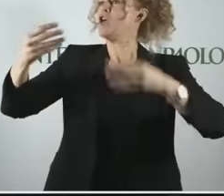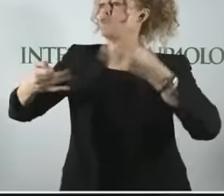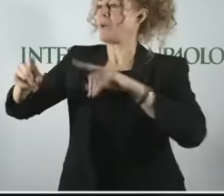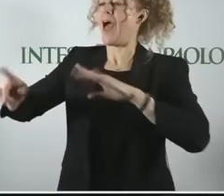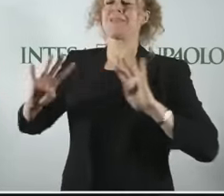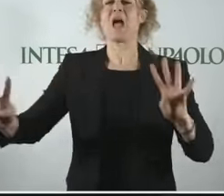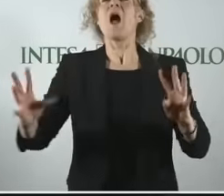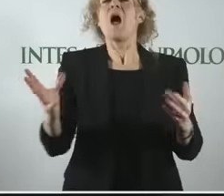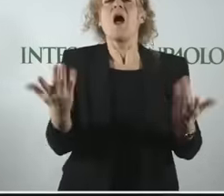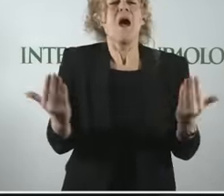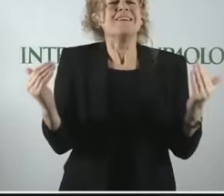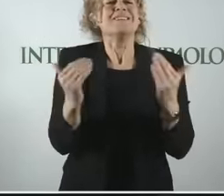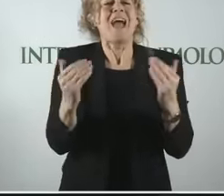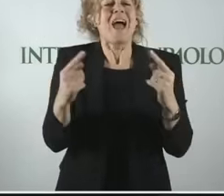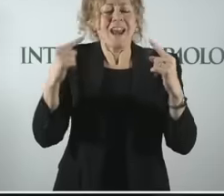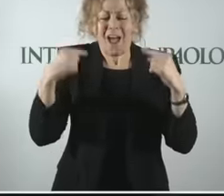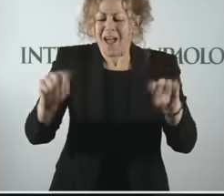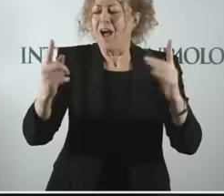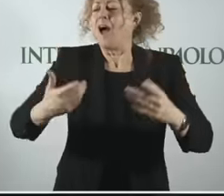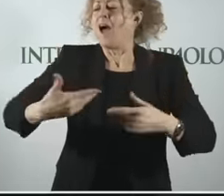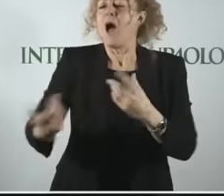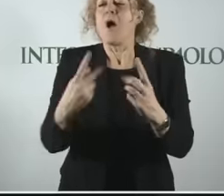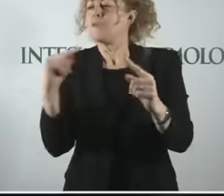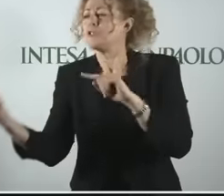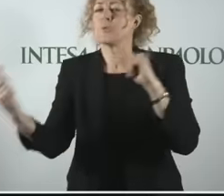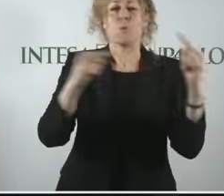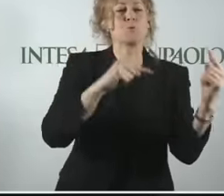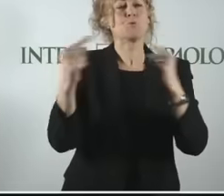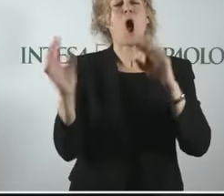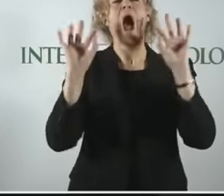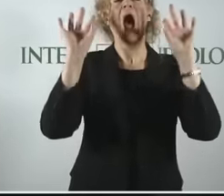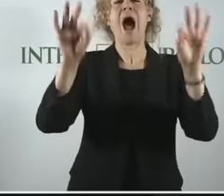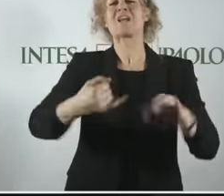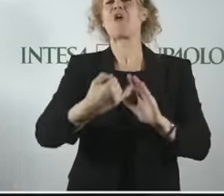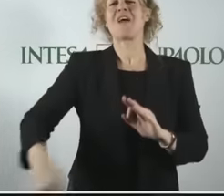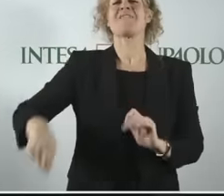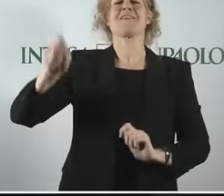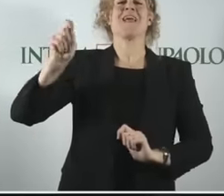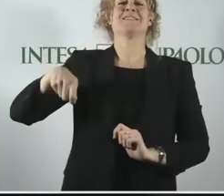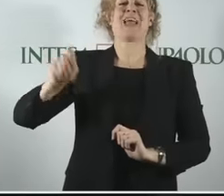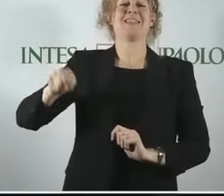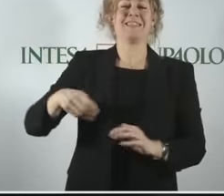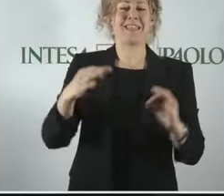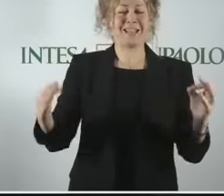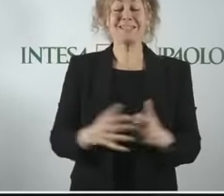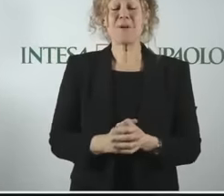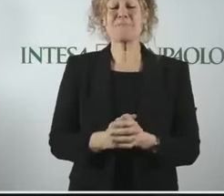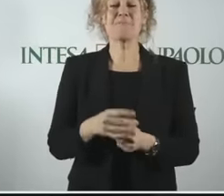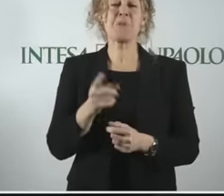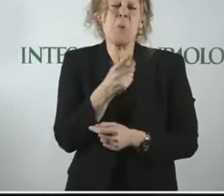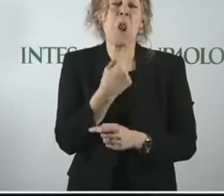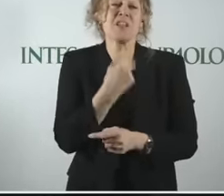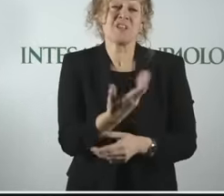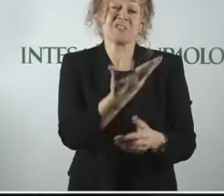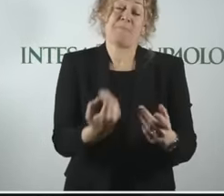passiamo alla serata così discutendo su questo e arrivando a una sentenza Qualcuno dice sì ma queste cose le